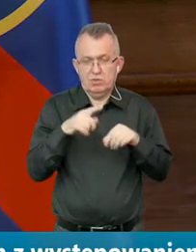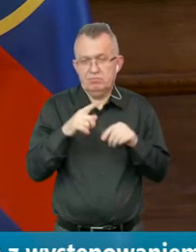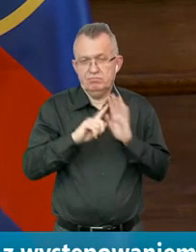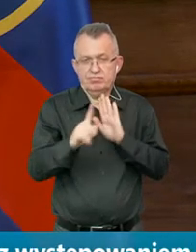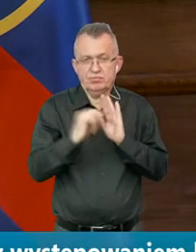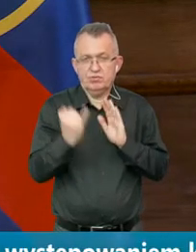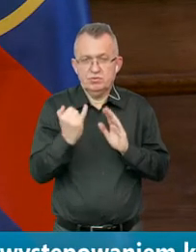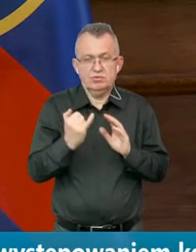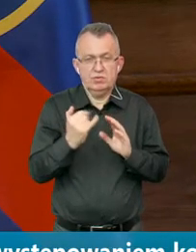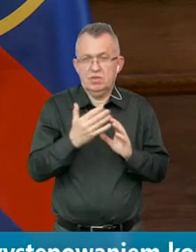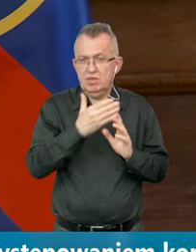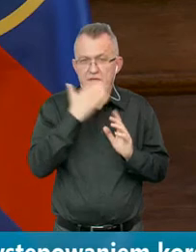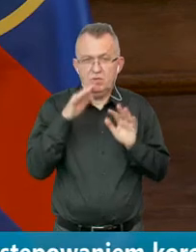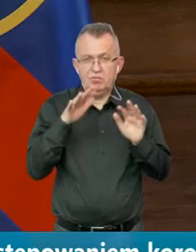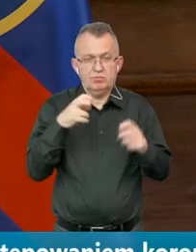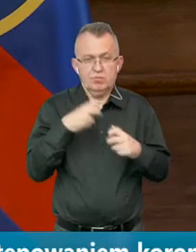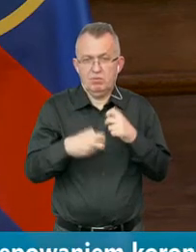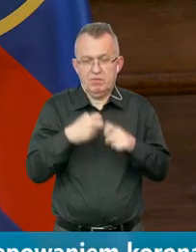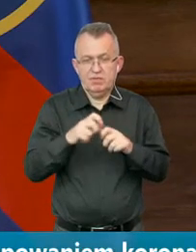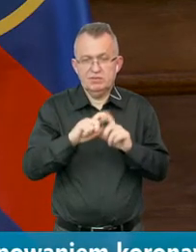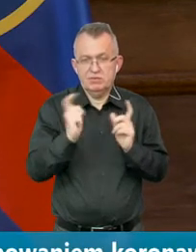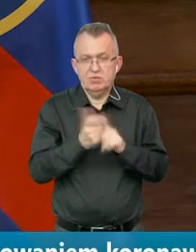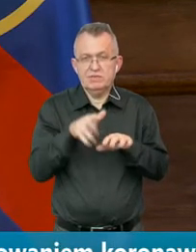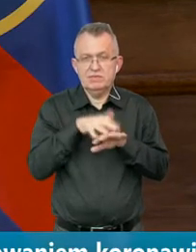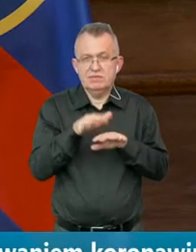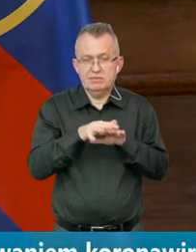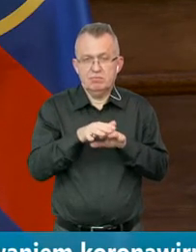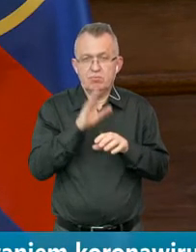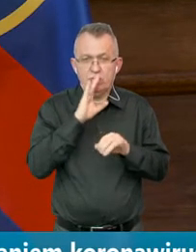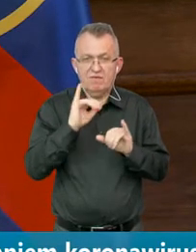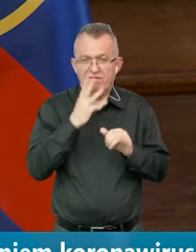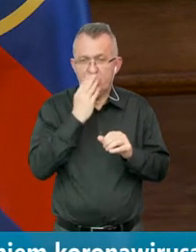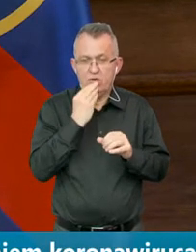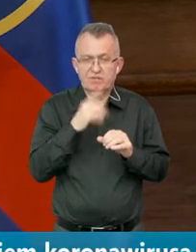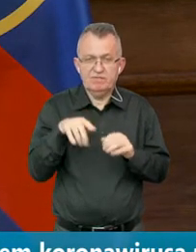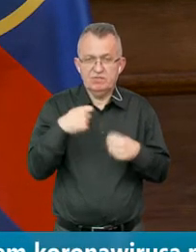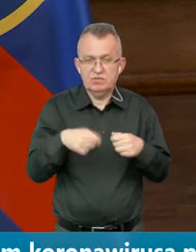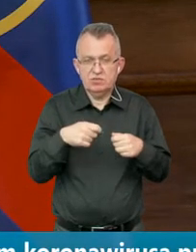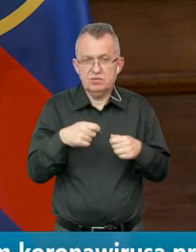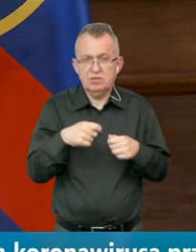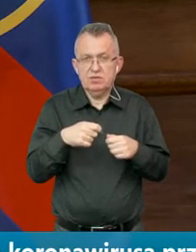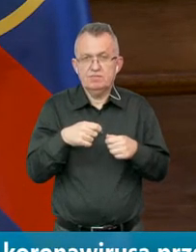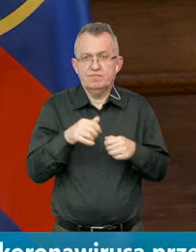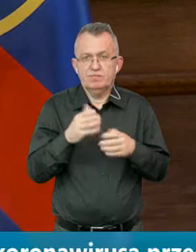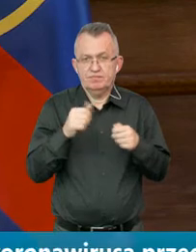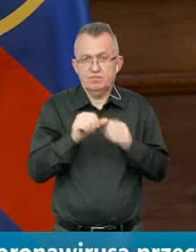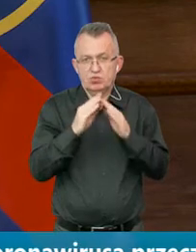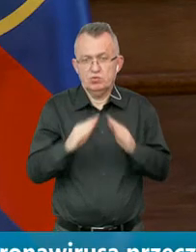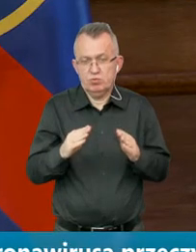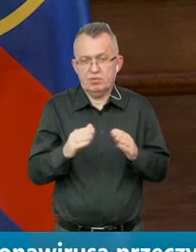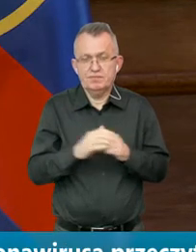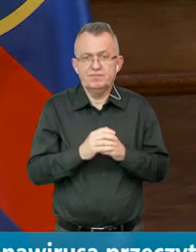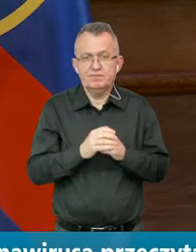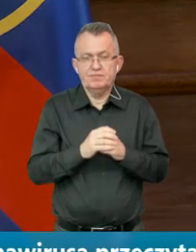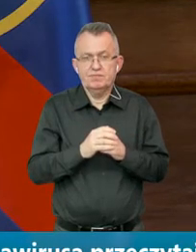nie stanowi to jakiegoś istotnego problemu dla całego systemu. Podobna sytuacja wygląda w szczecińskich żłobkach. Chciałbym